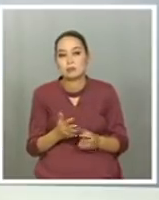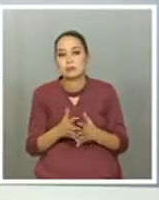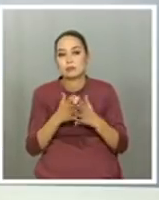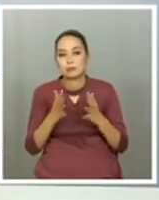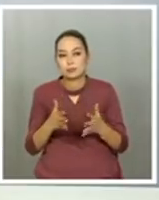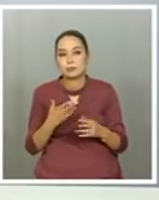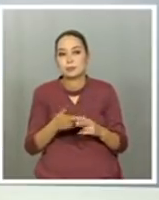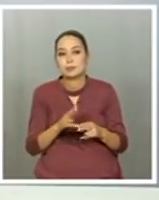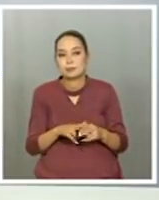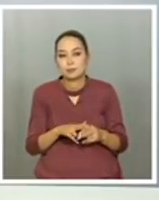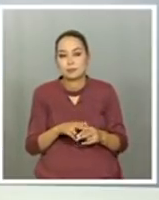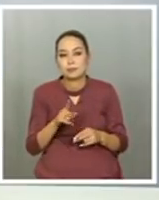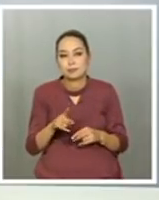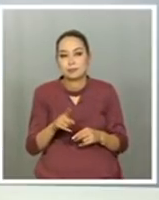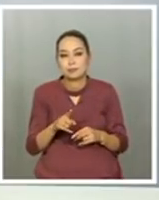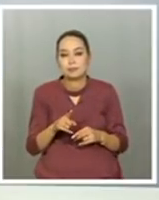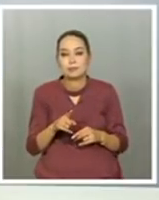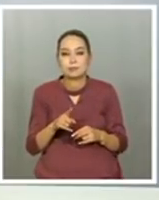ол тыныштықта тұр.